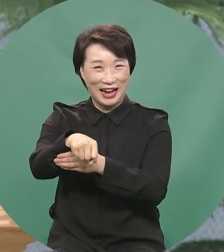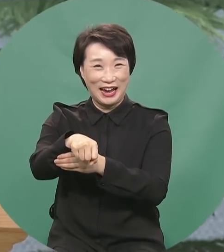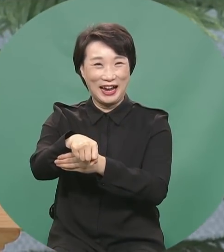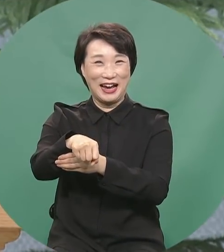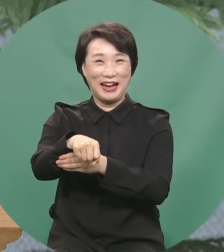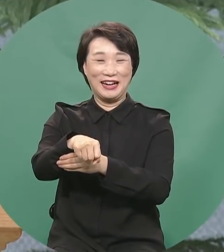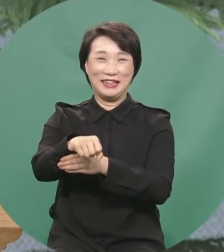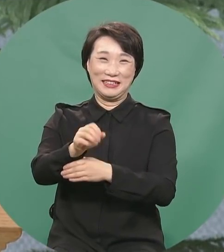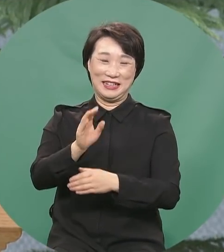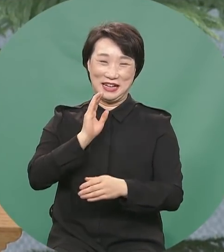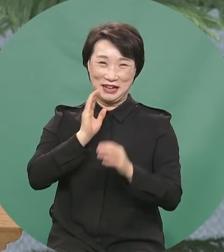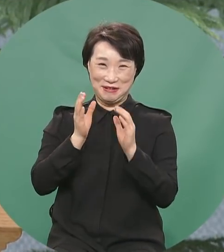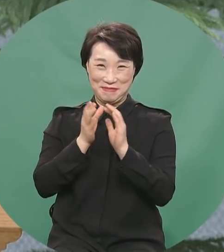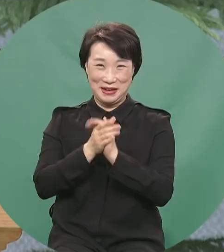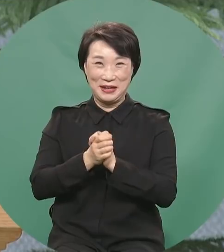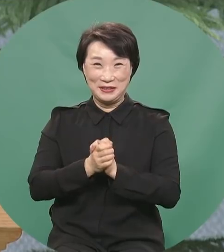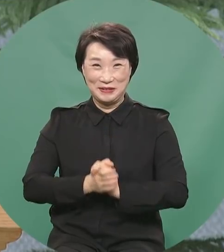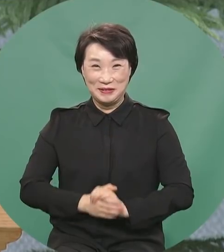열렸습니다.